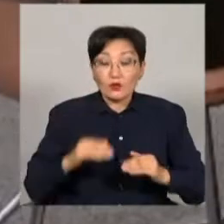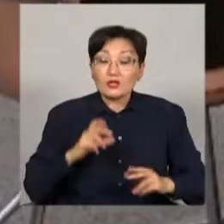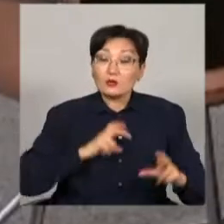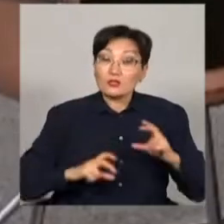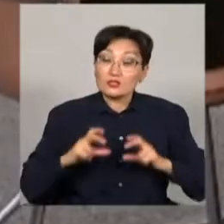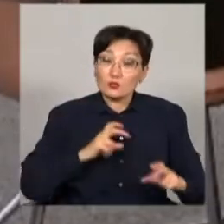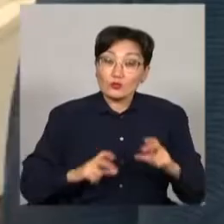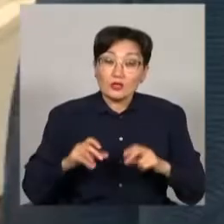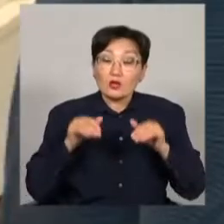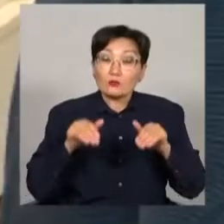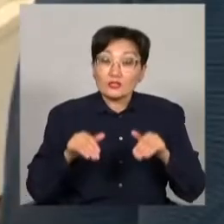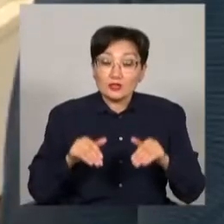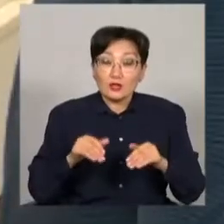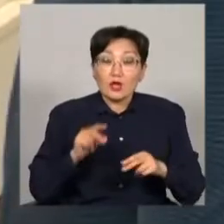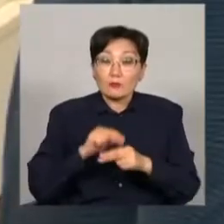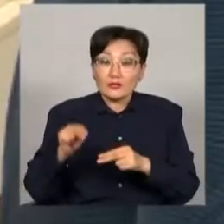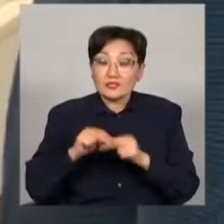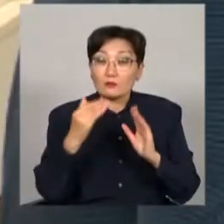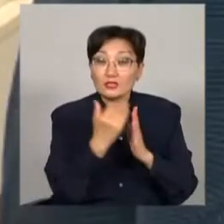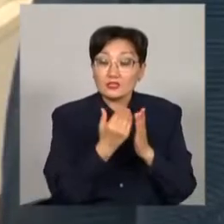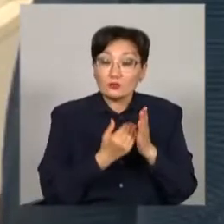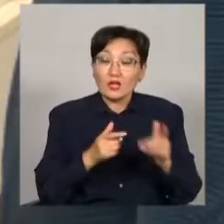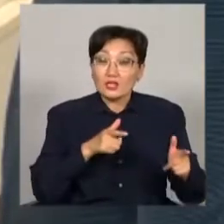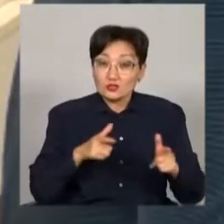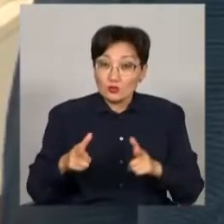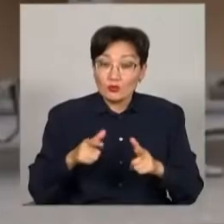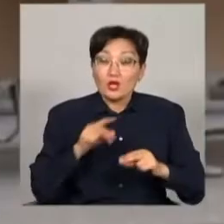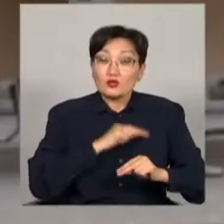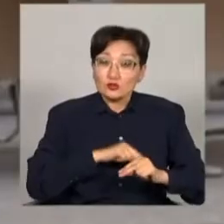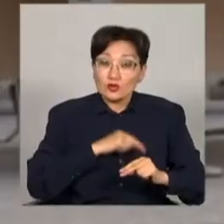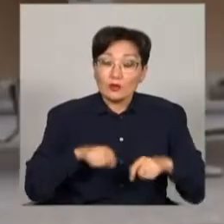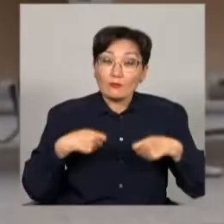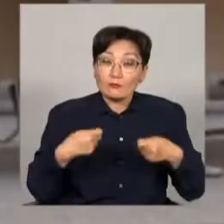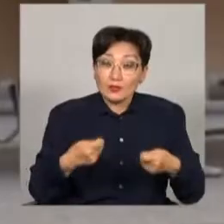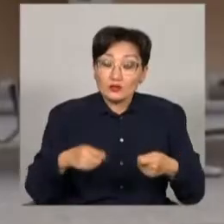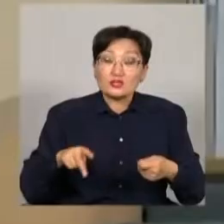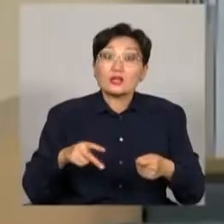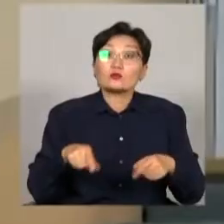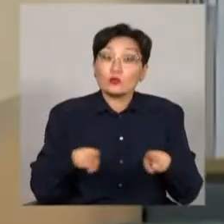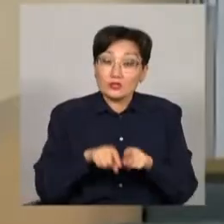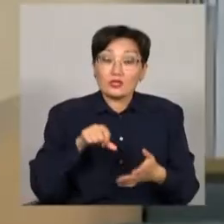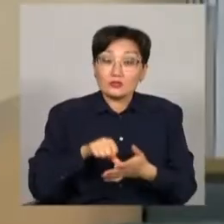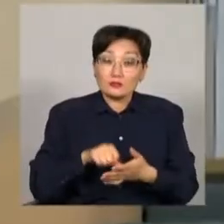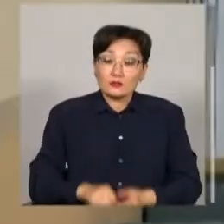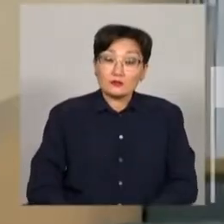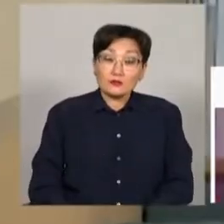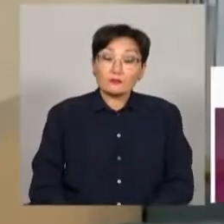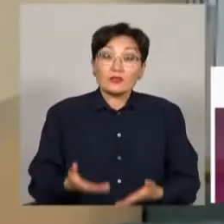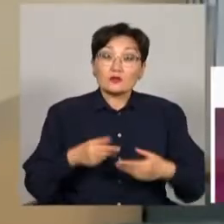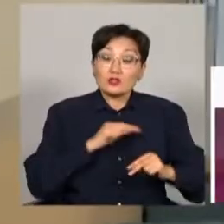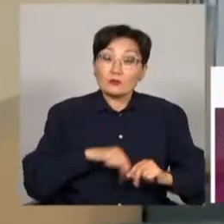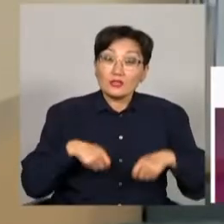оқу орындары мен колледждерінің білім беру бағдарламаларын әзірлеуге жұмыс берушілерде совместно с коллегами. Біз